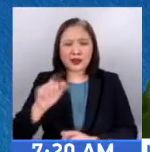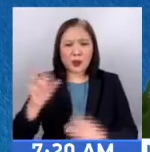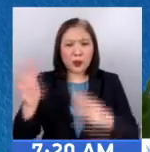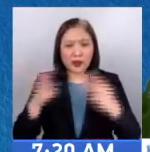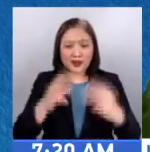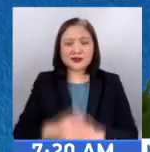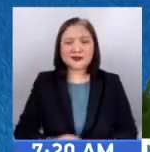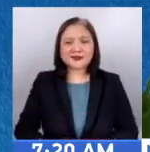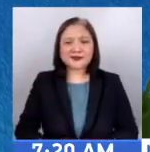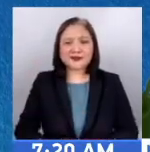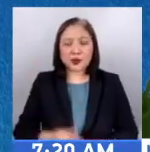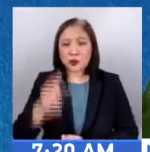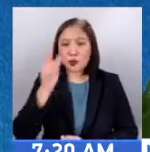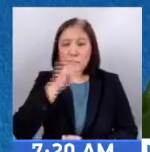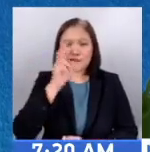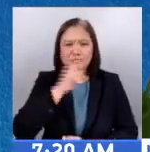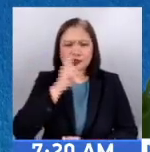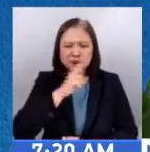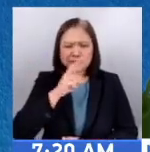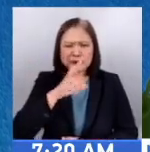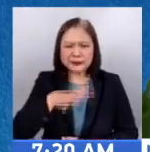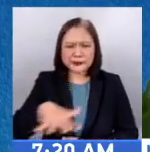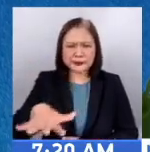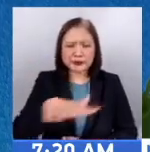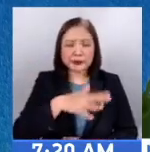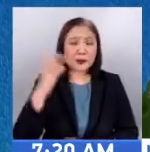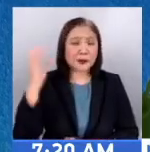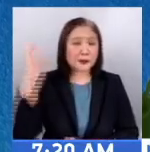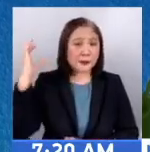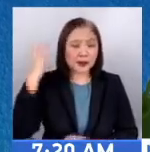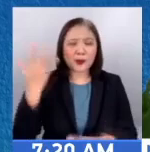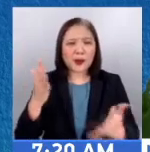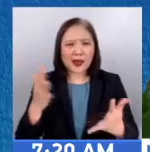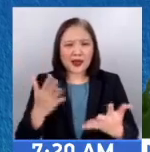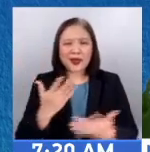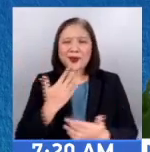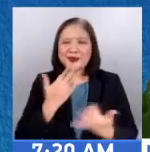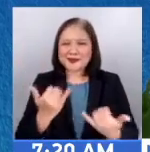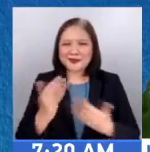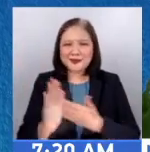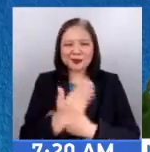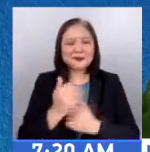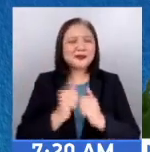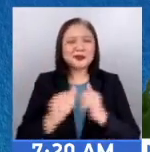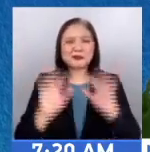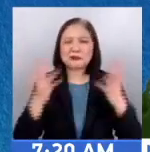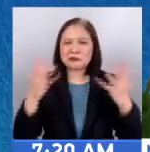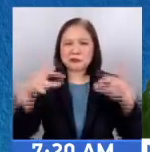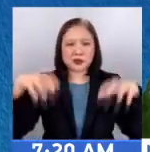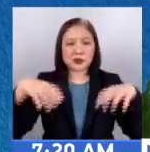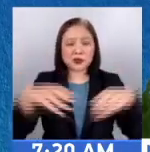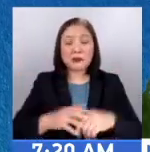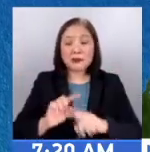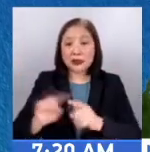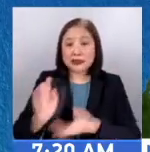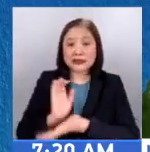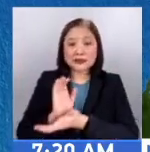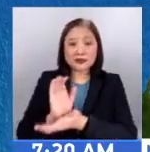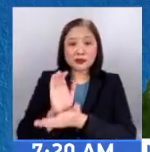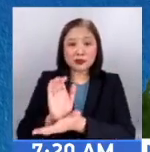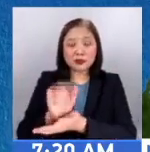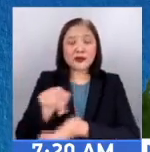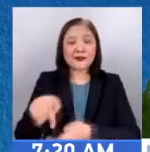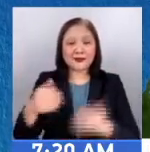Luzon, Visayas at malaking bahagi ng Mindanao, walang kulay ngayong umaga. Ibig sabihin, walang ulan. Pero dito sa may Zamboanga Peninsula, maging dyan sa may